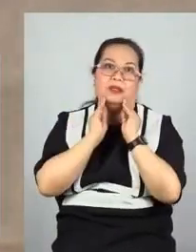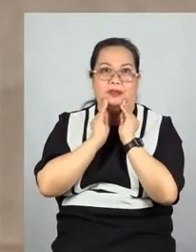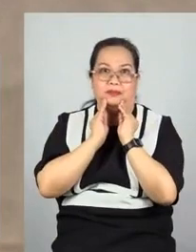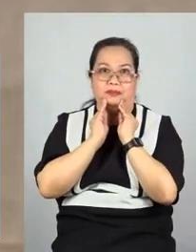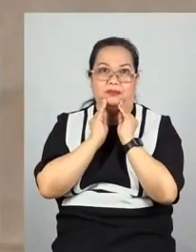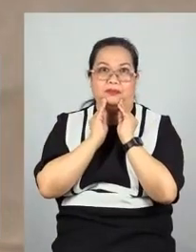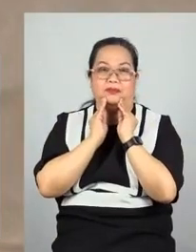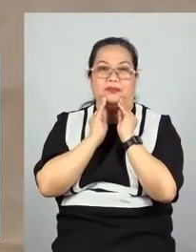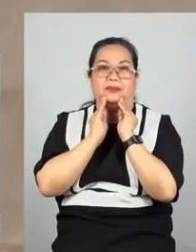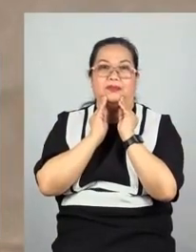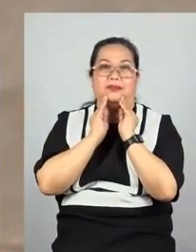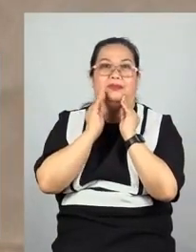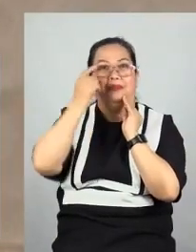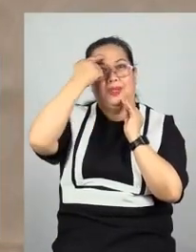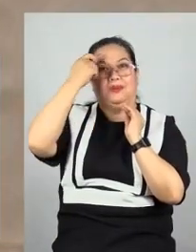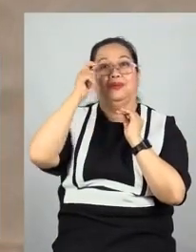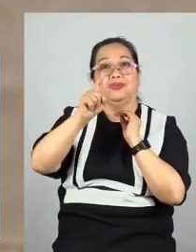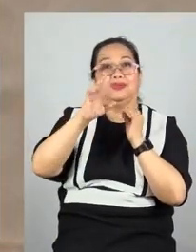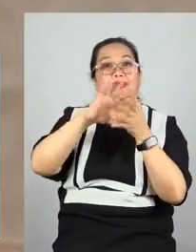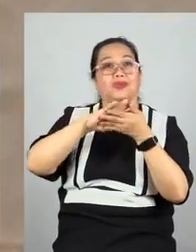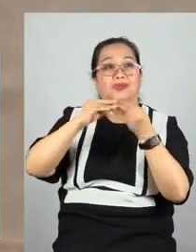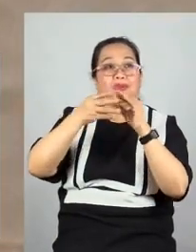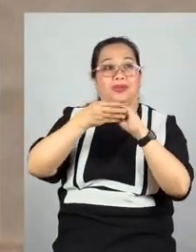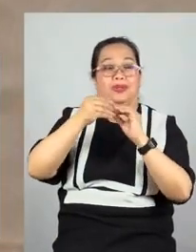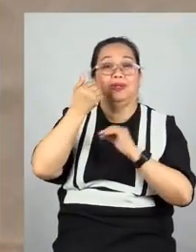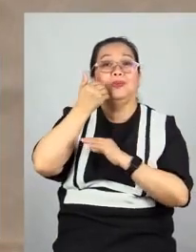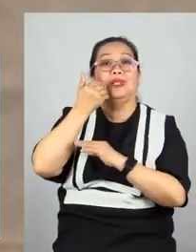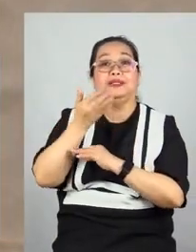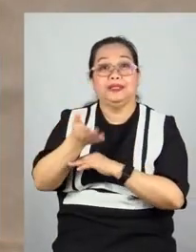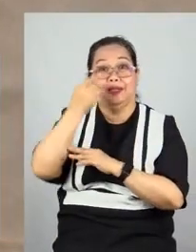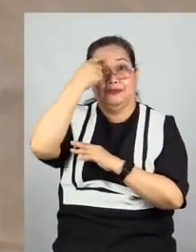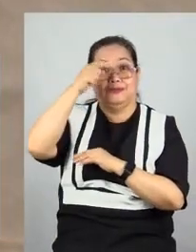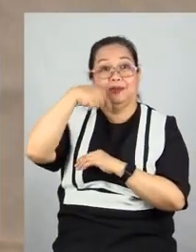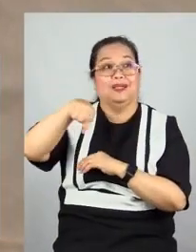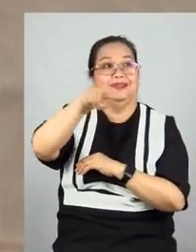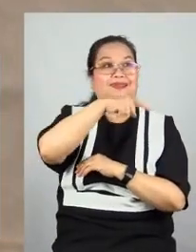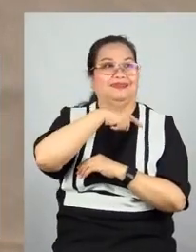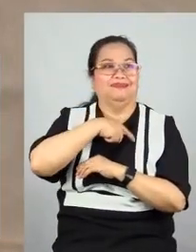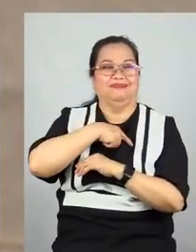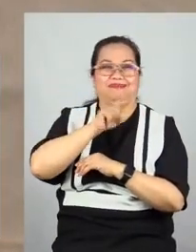Pero mga kapatid, ito ang tunay na Christmas story.